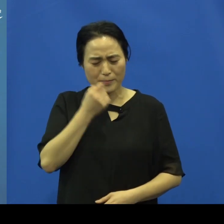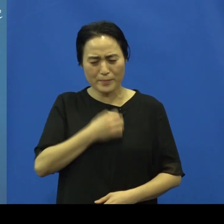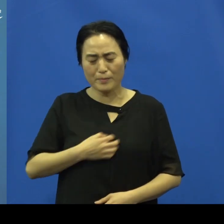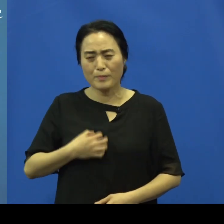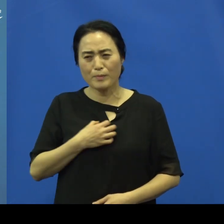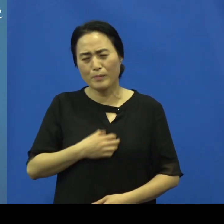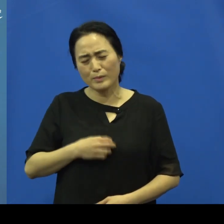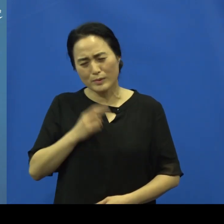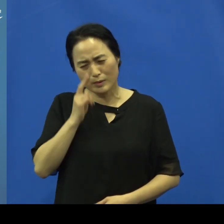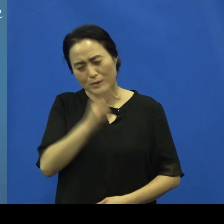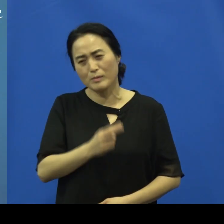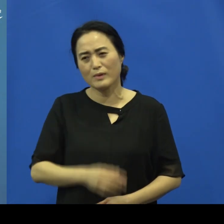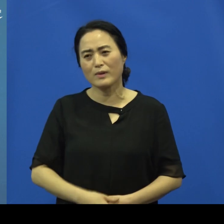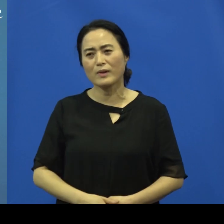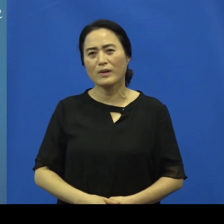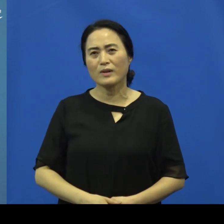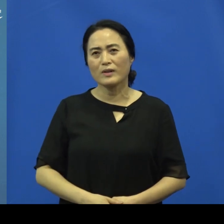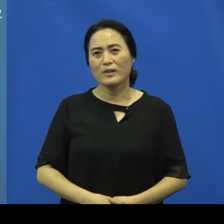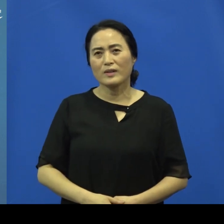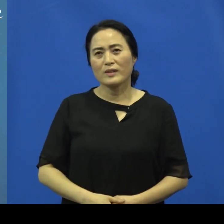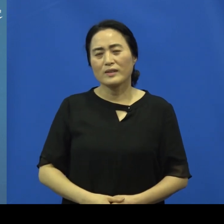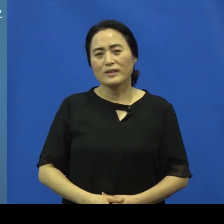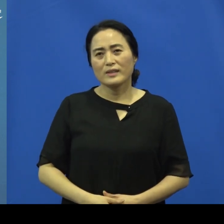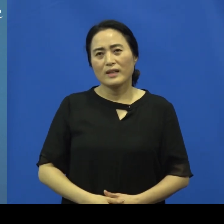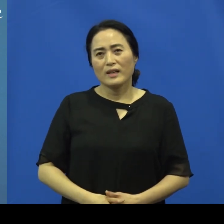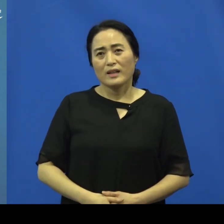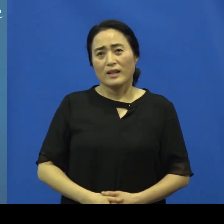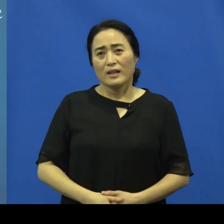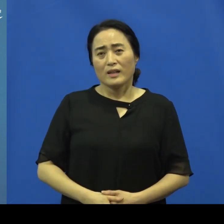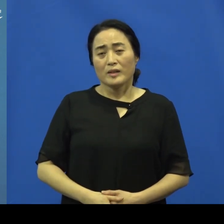부모는 상상할 수 없는 거죠.